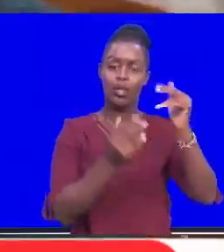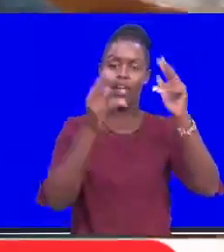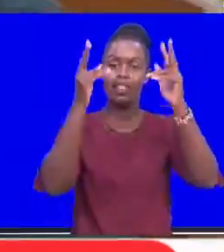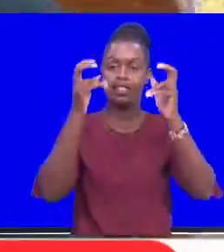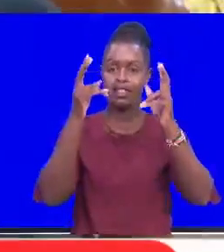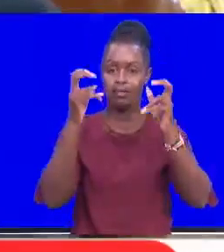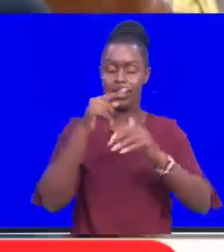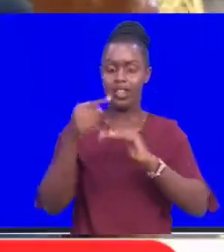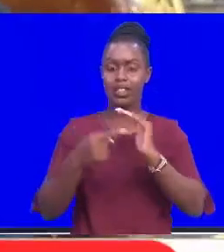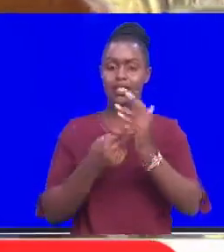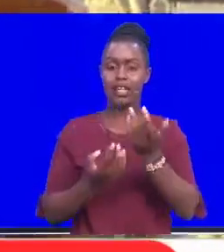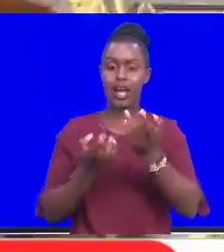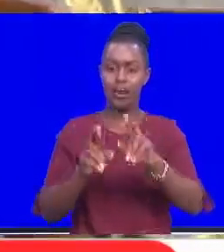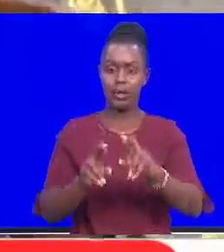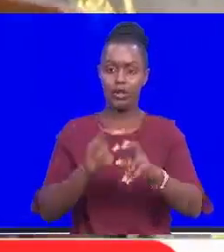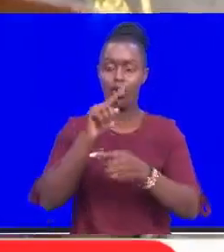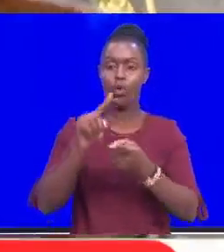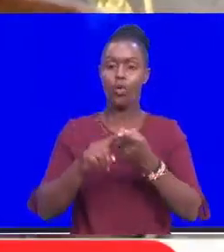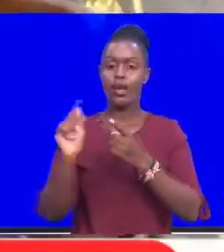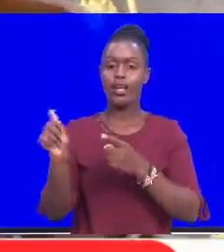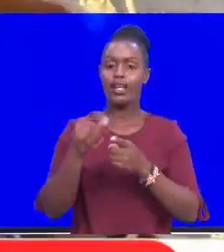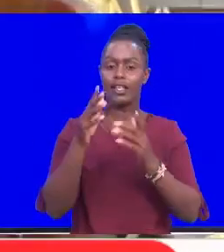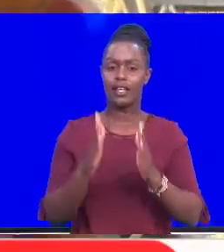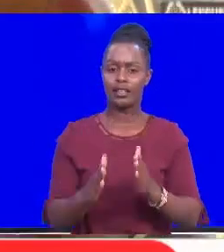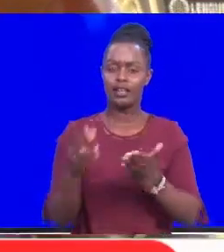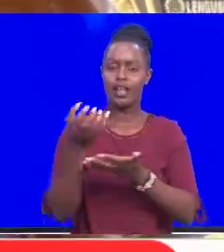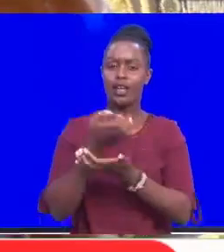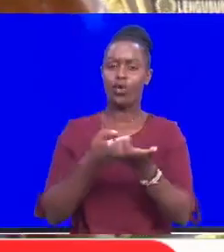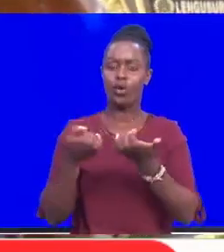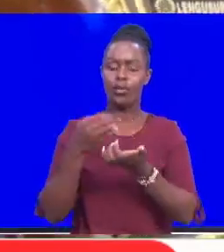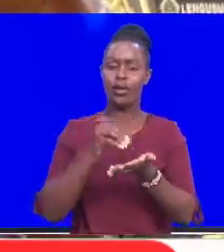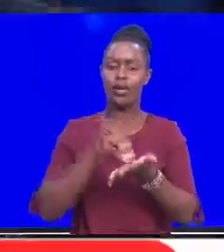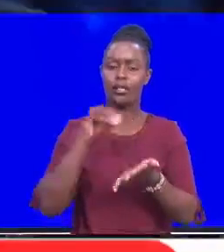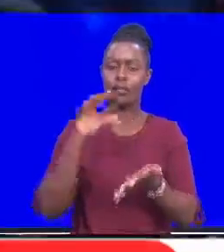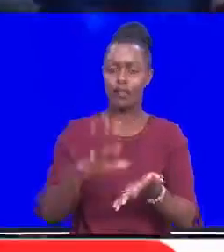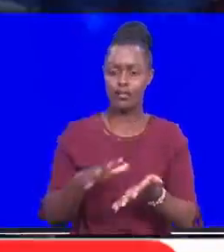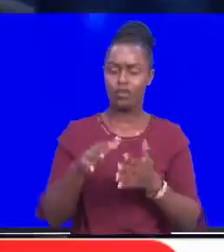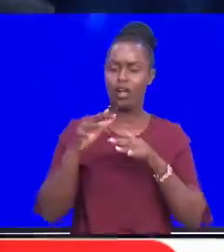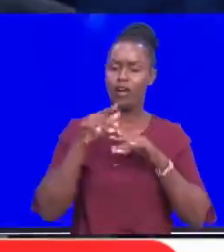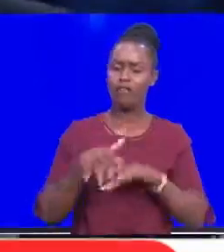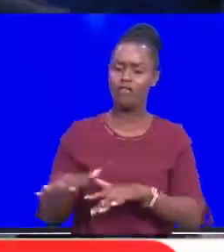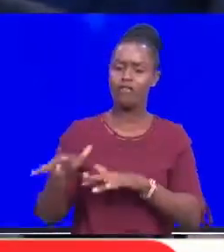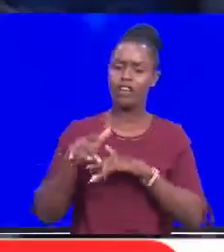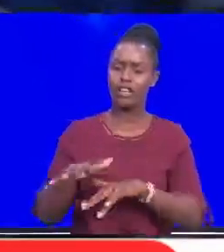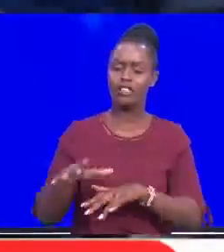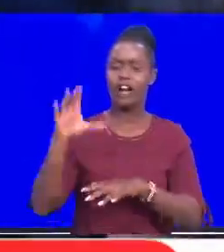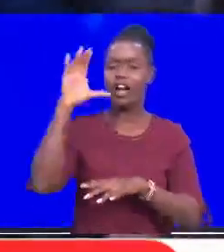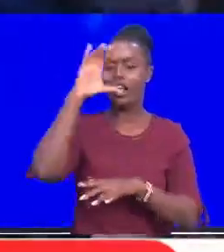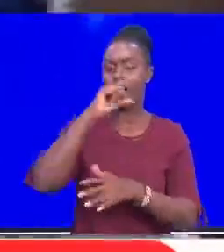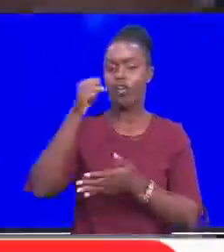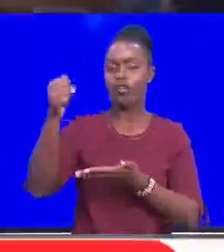wakati Wakenya wanakabiliwa na gharama ya juu ya maisha, mafuriko na ukosefu wa ajira.